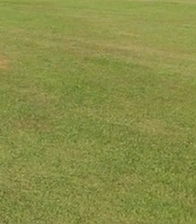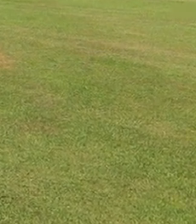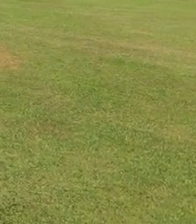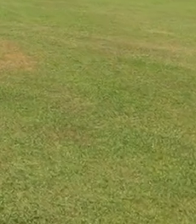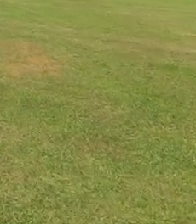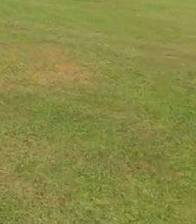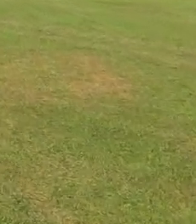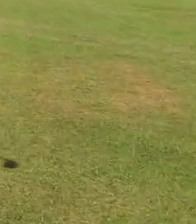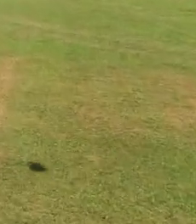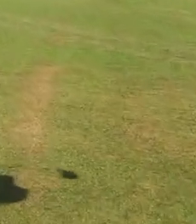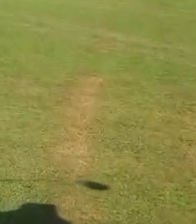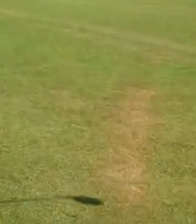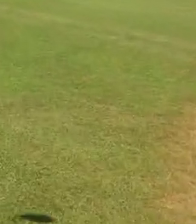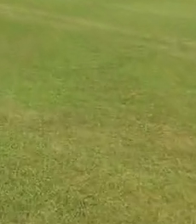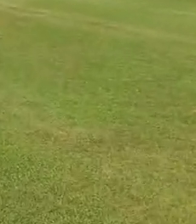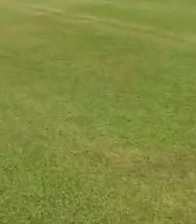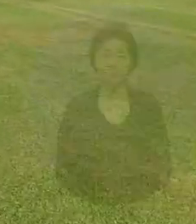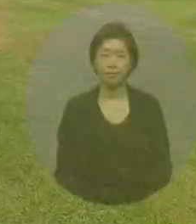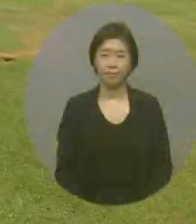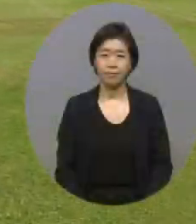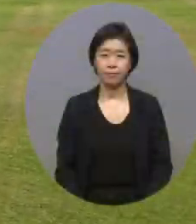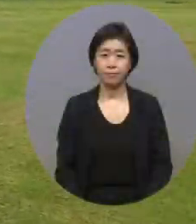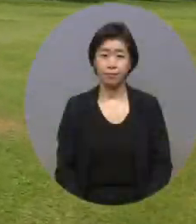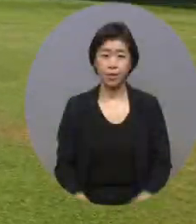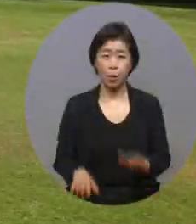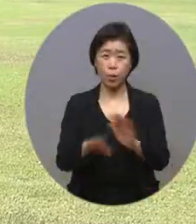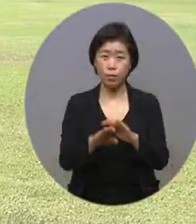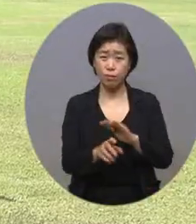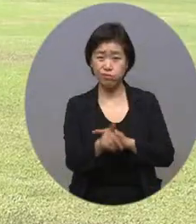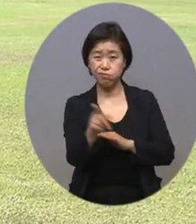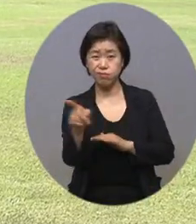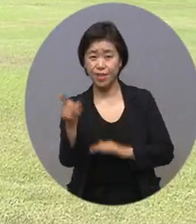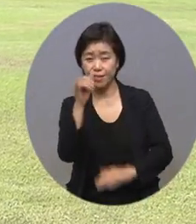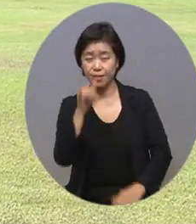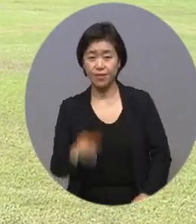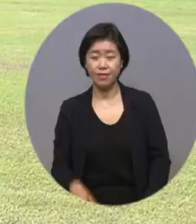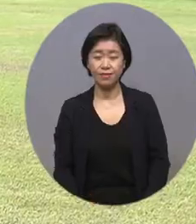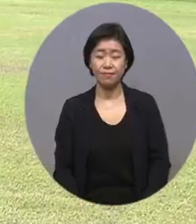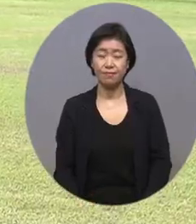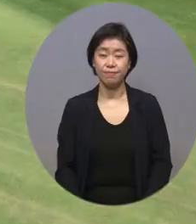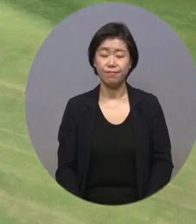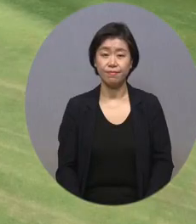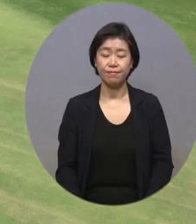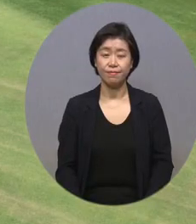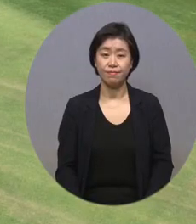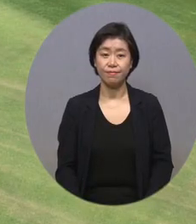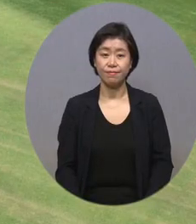아, 오른쪽이네.